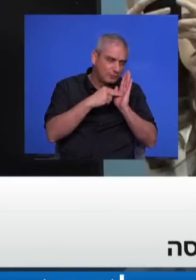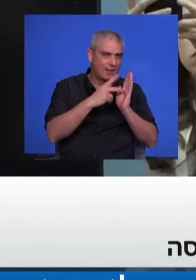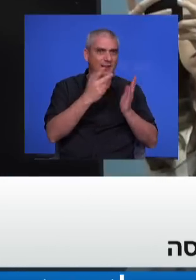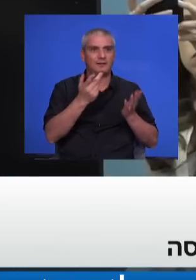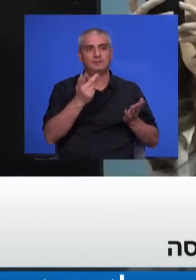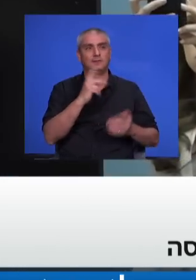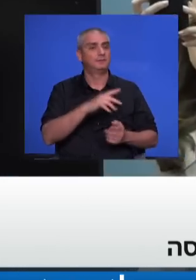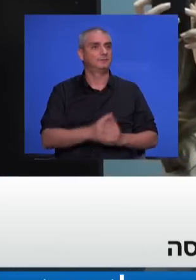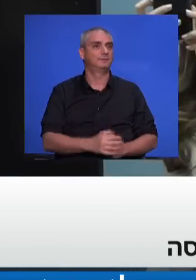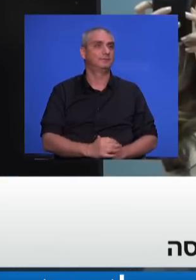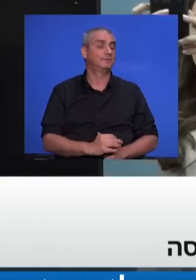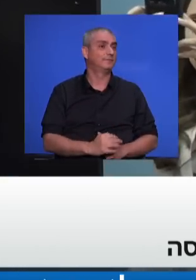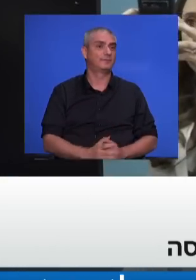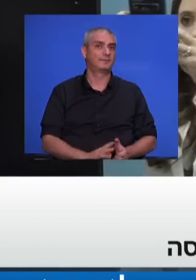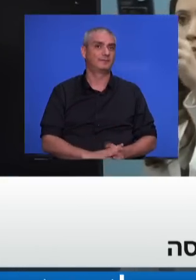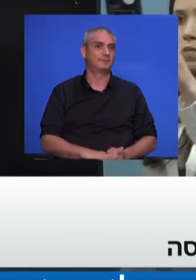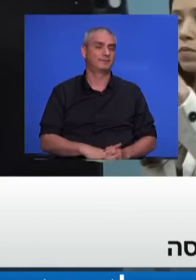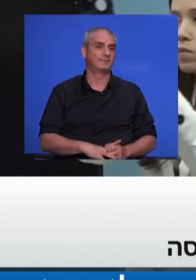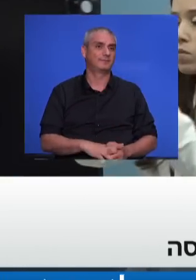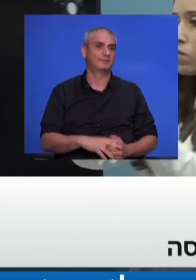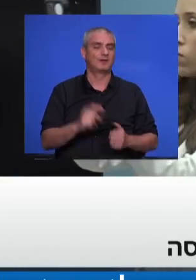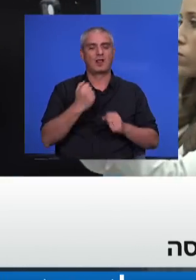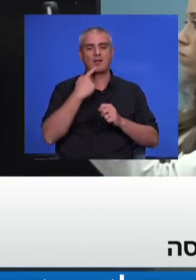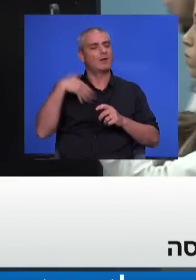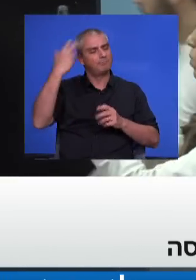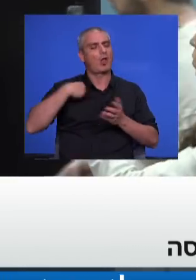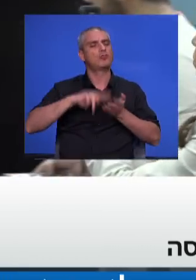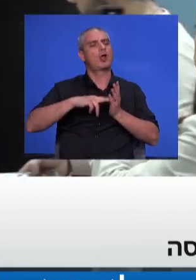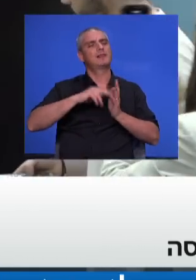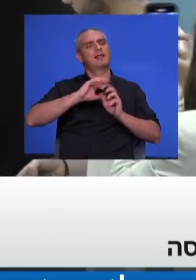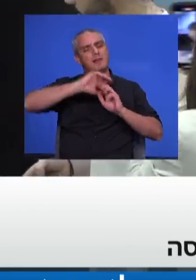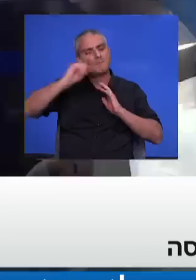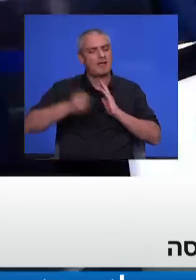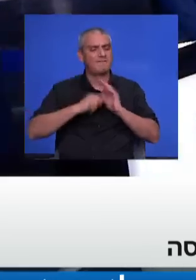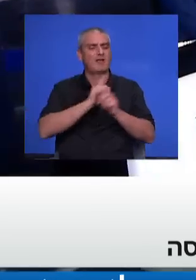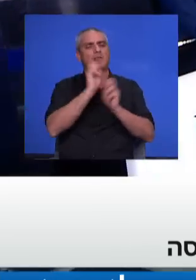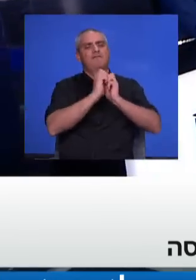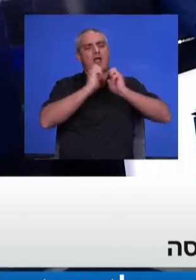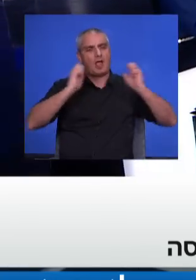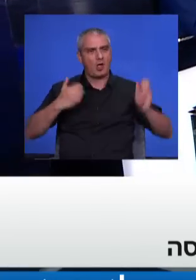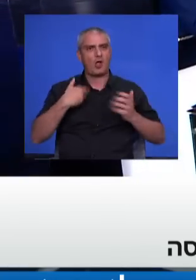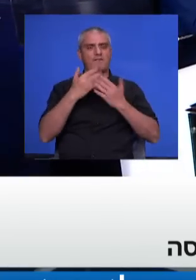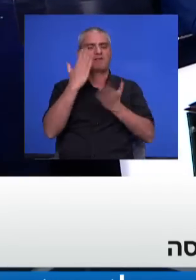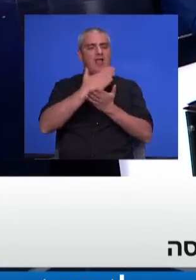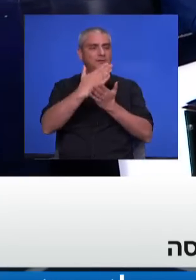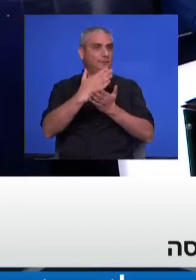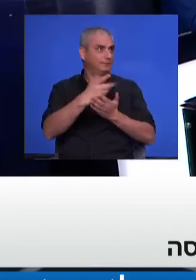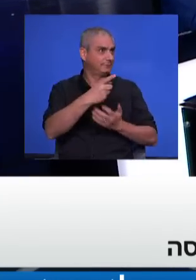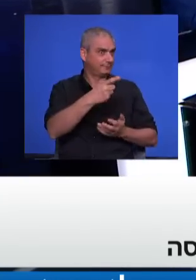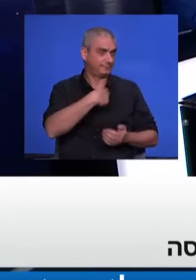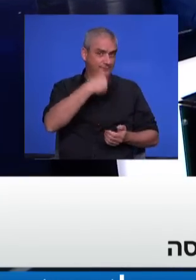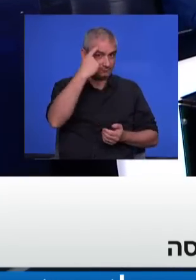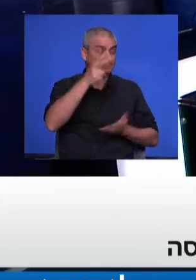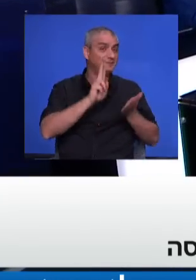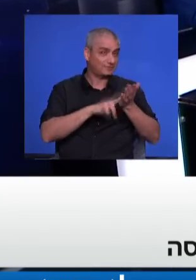מואב, אני חושבת שיש דבר כזה, שבטווח הרחוק תעזור ונפתח חסמים וכן הלאה. מואב, אני חושבת שאתה